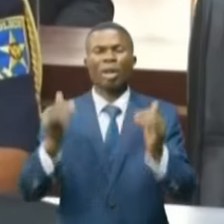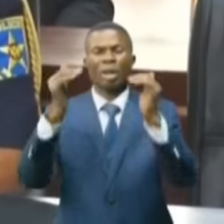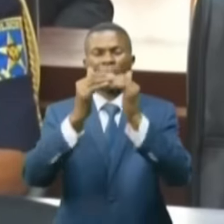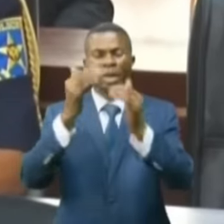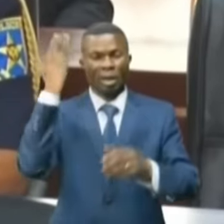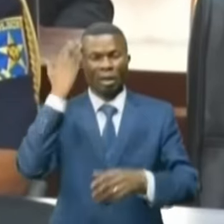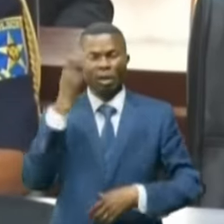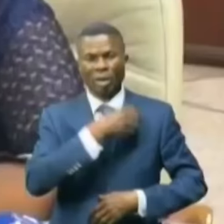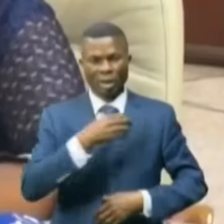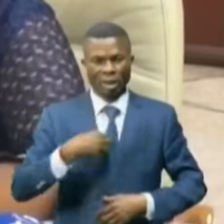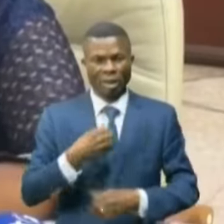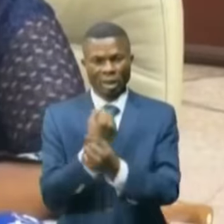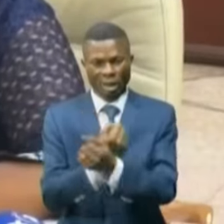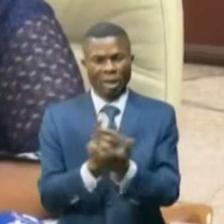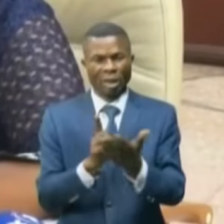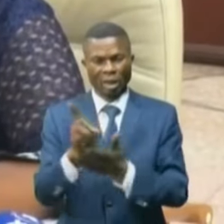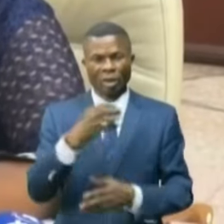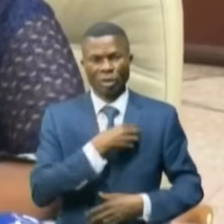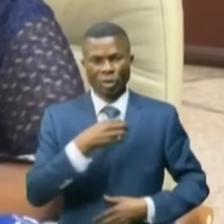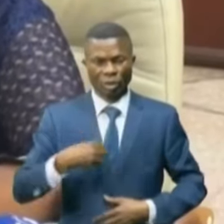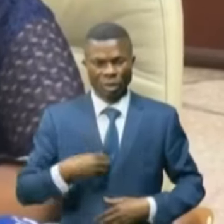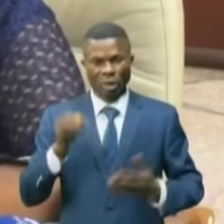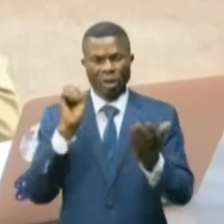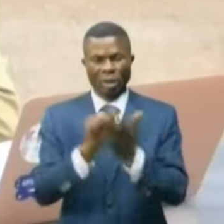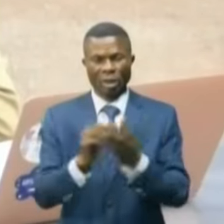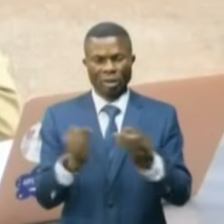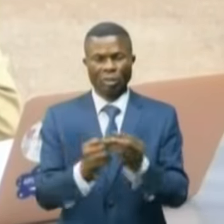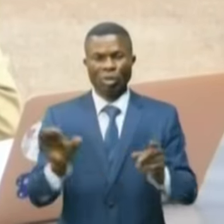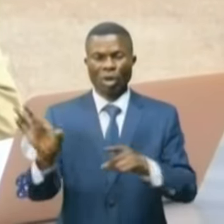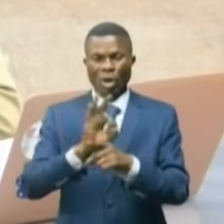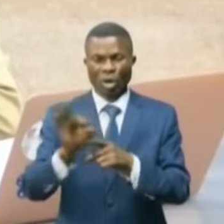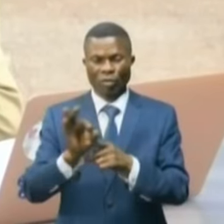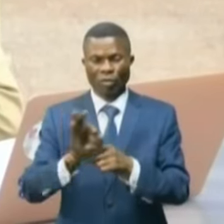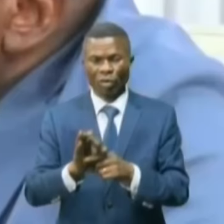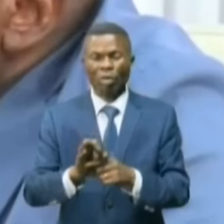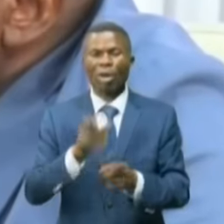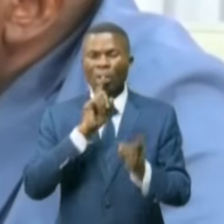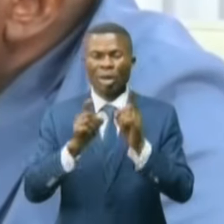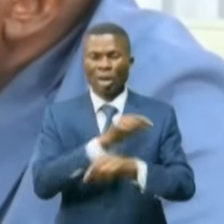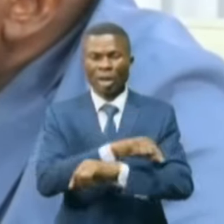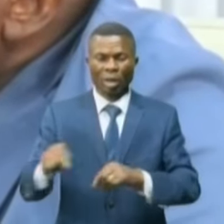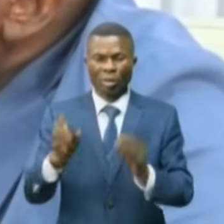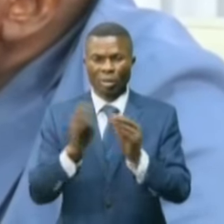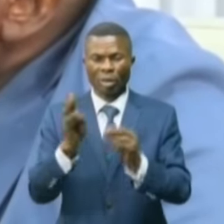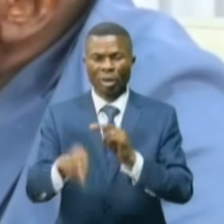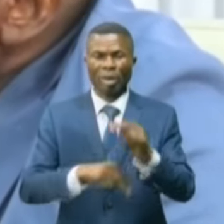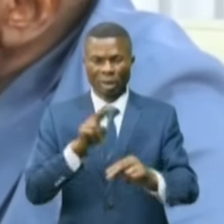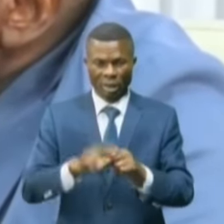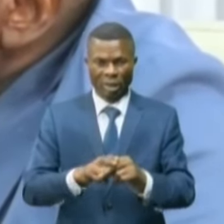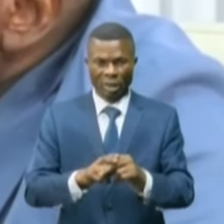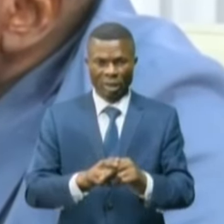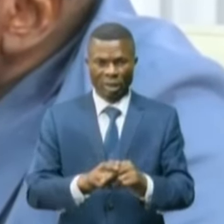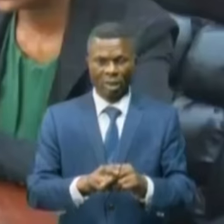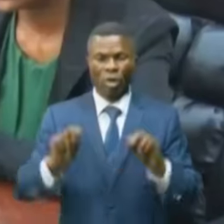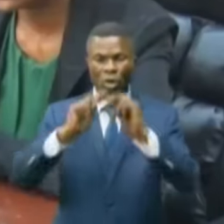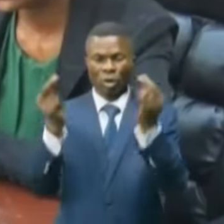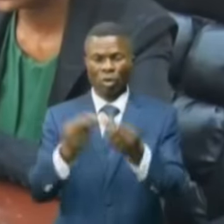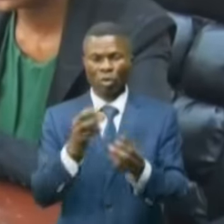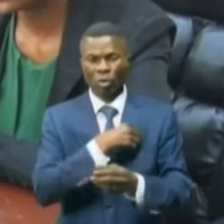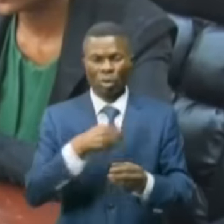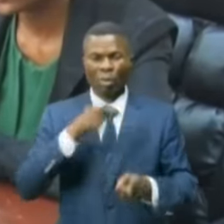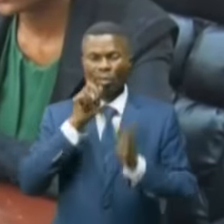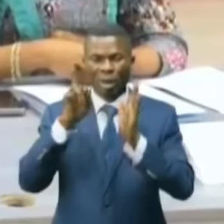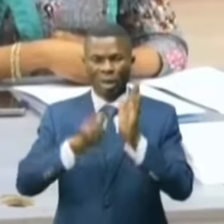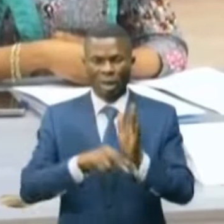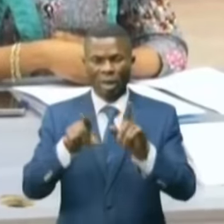femme et le respect de ses droits. C'est la raison de cette matinée d'échange avec le bureau de l'Assemblée nationale, les réseaux des femmes